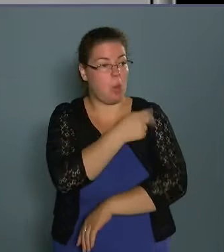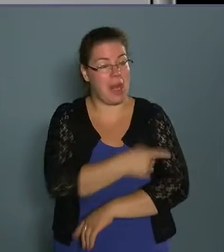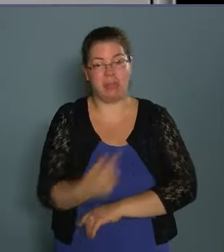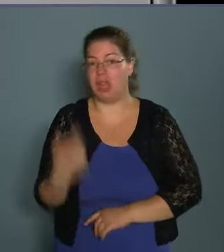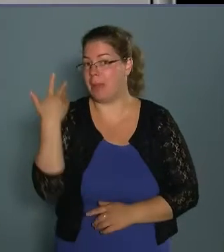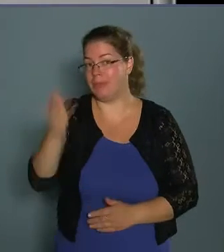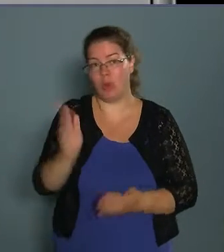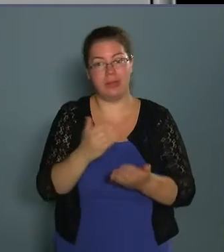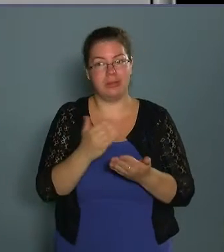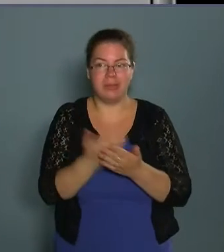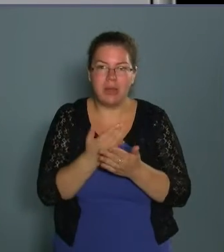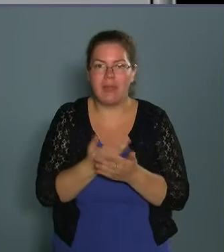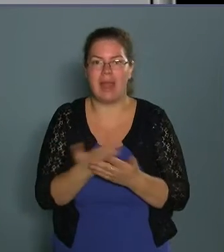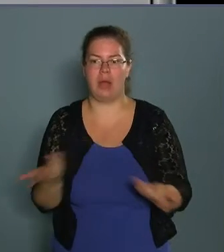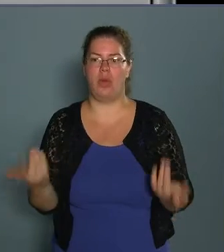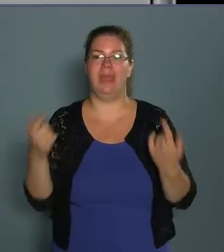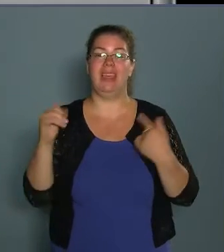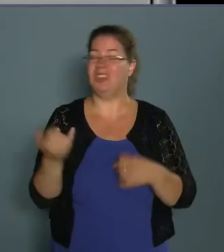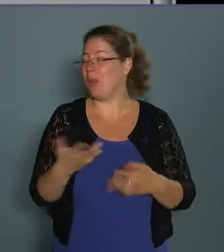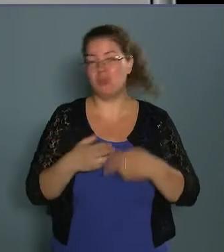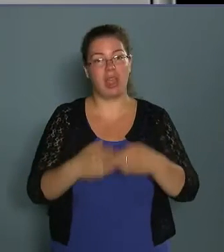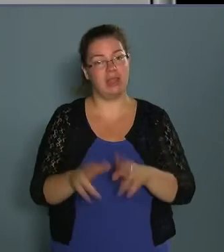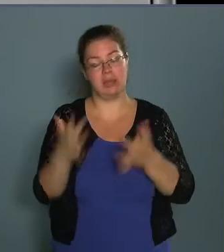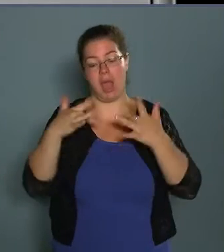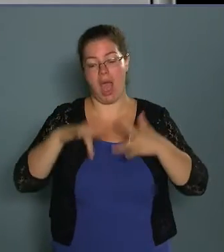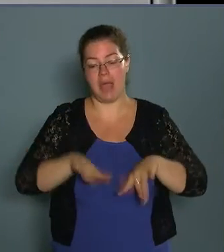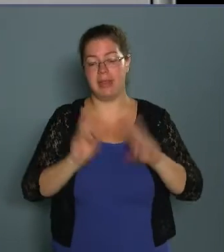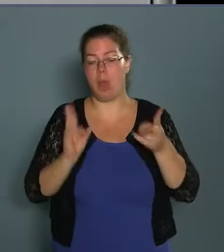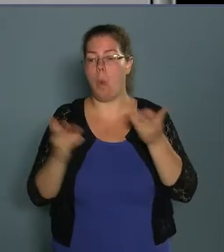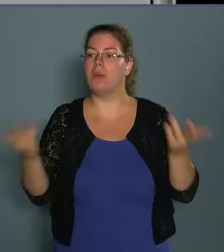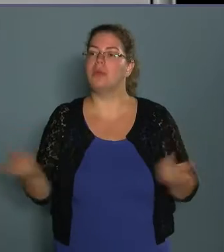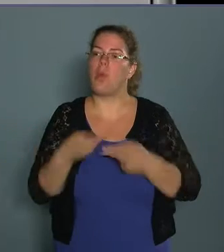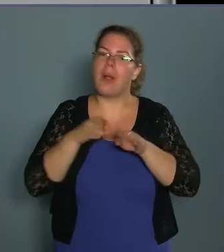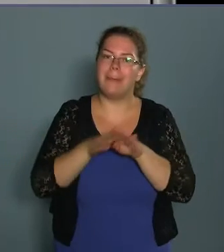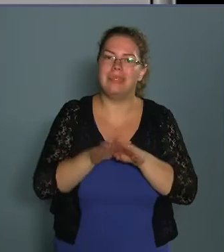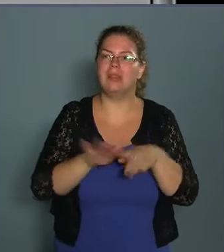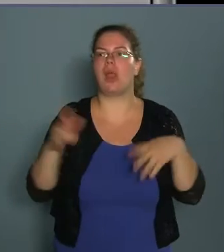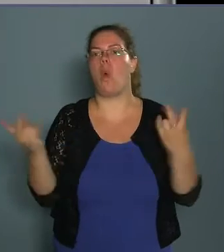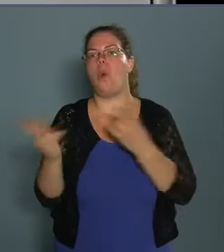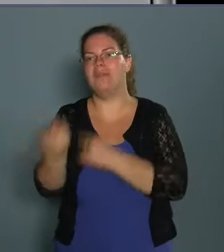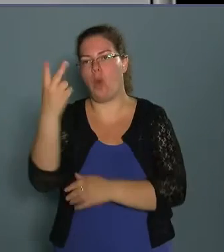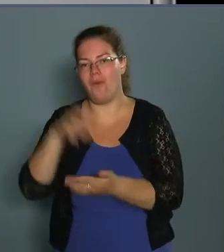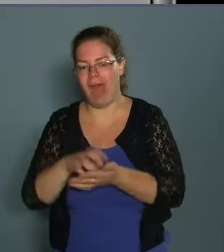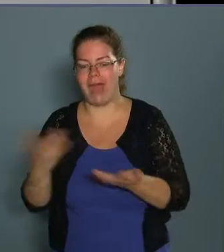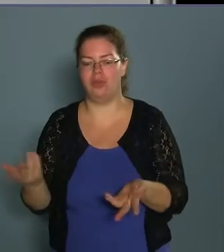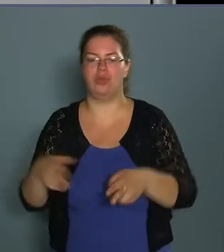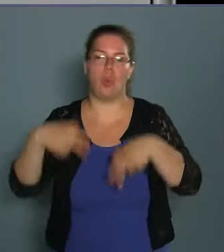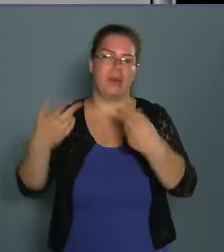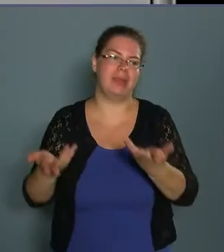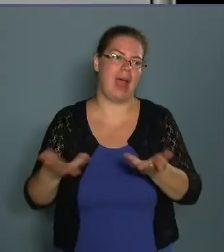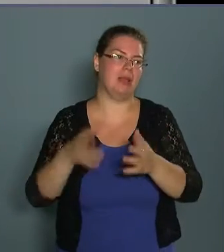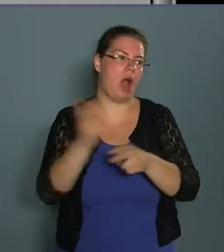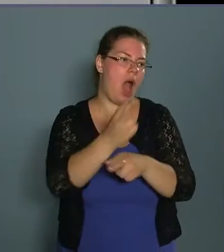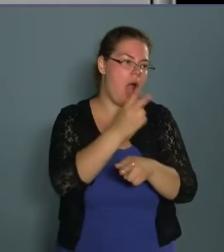kigazdálkodni nem tudott. Az sem segített a helyzeten, hogy hol minisztérium, hol főváros, aztán